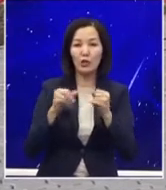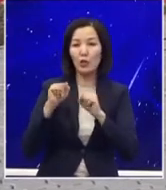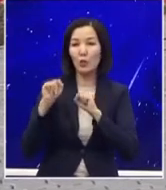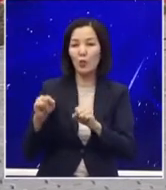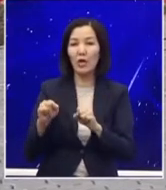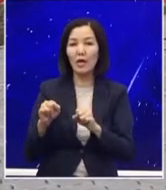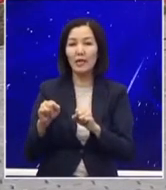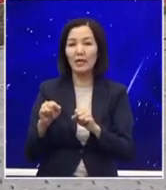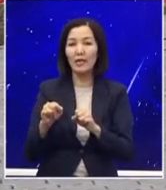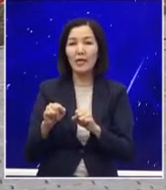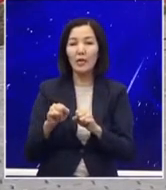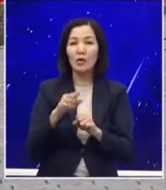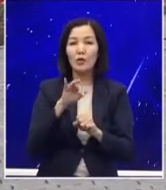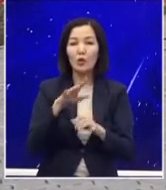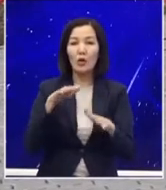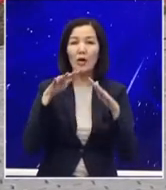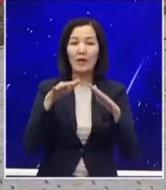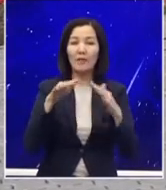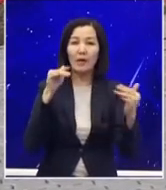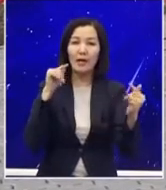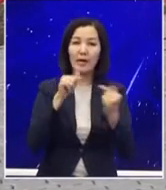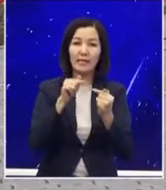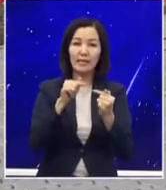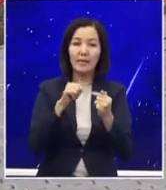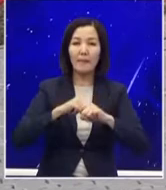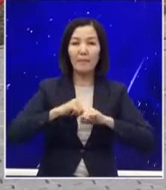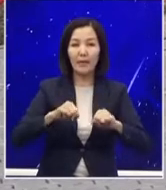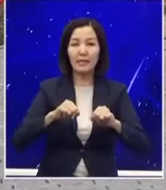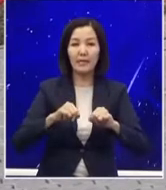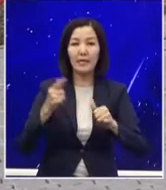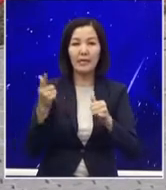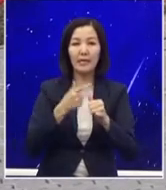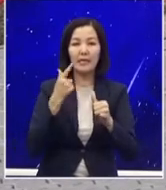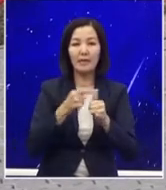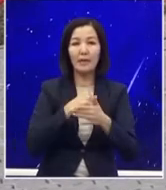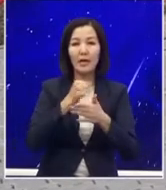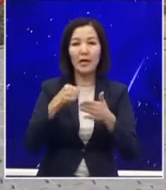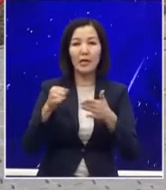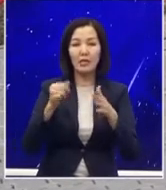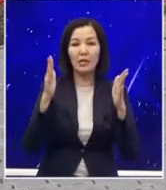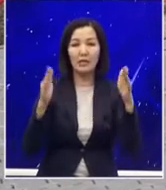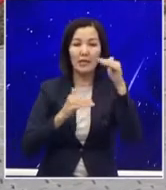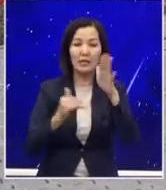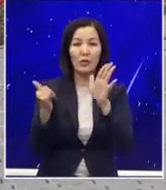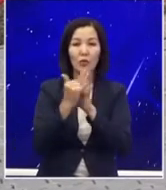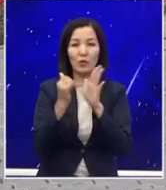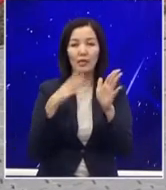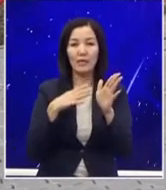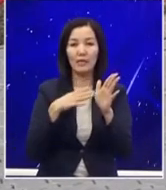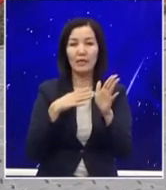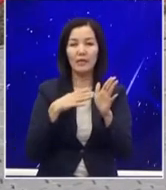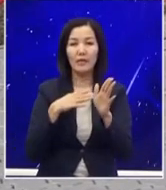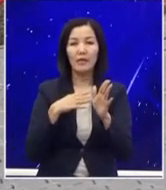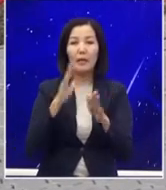үшін жоңғар басқыншыларына қарсы күрескен батырлар есімі қашалған тақталар орнатылды. Айта